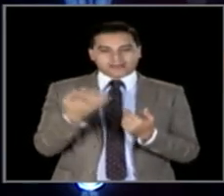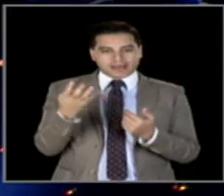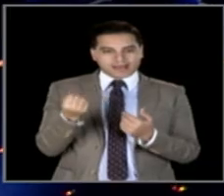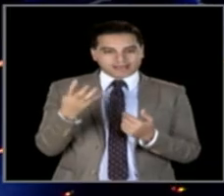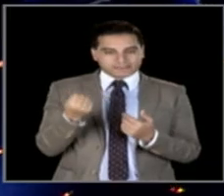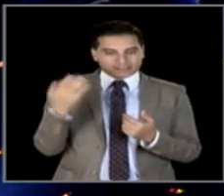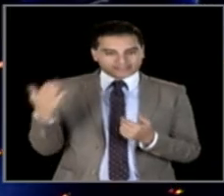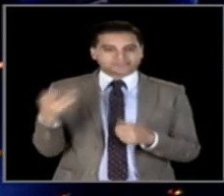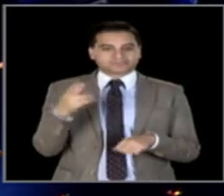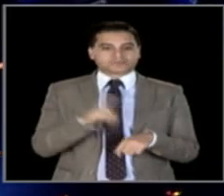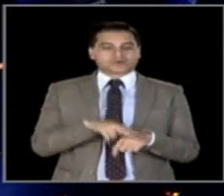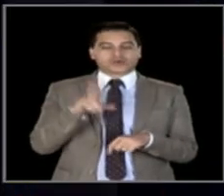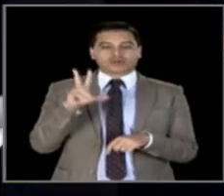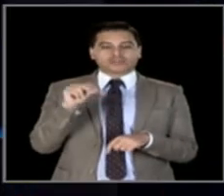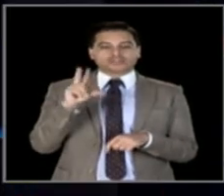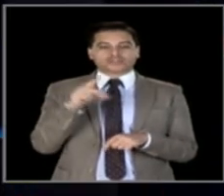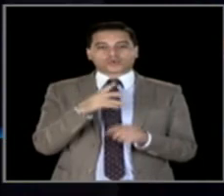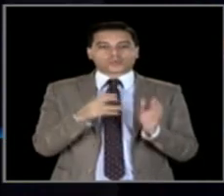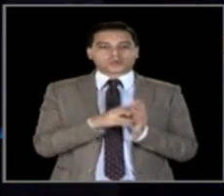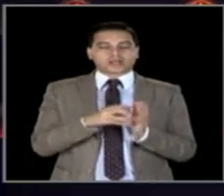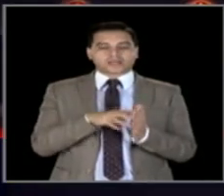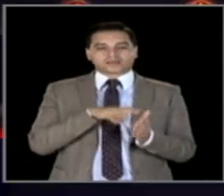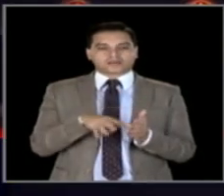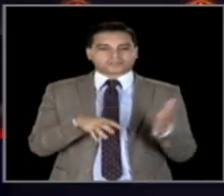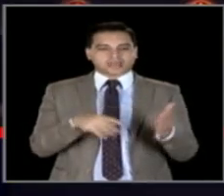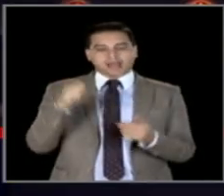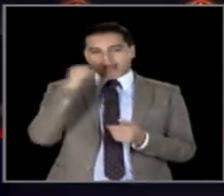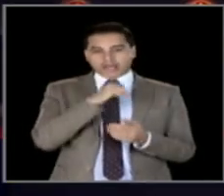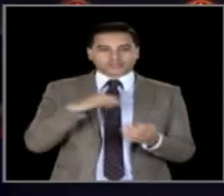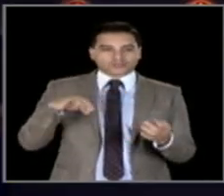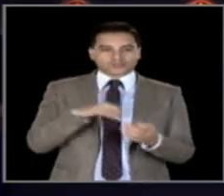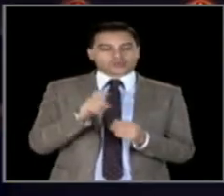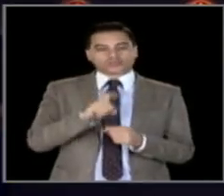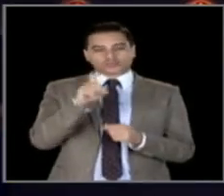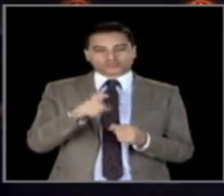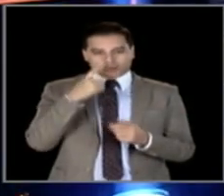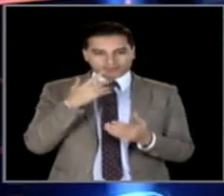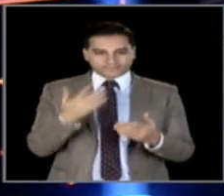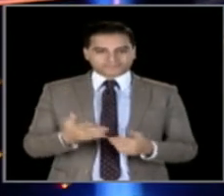الرفاعي، 20 كلية رمسيس. أغاني وموسيقى. والسؤال هو